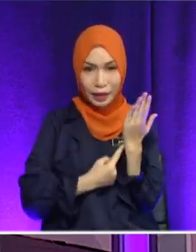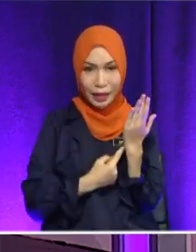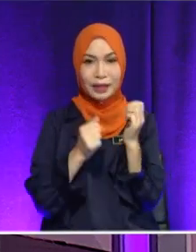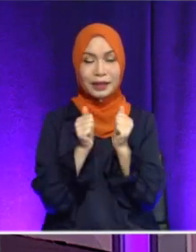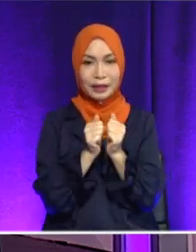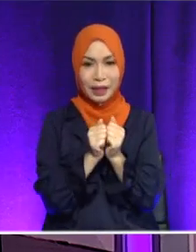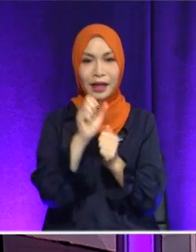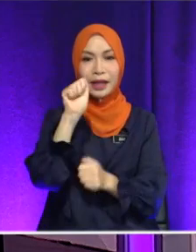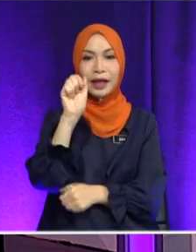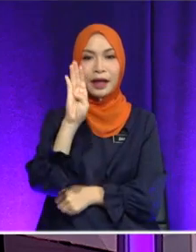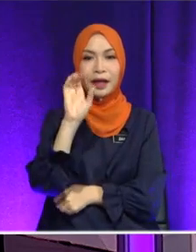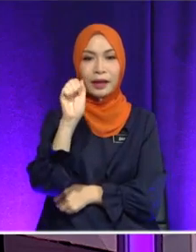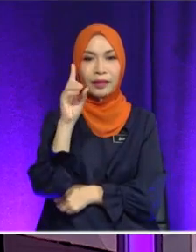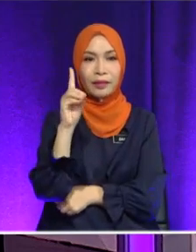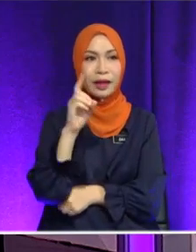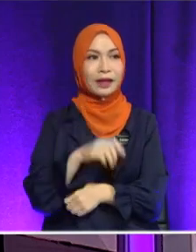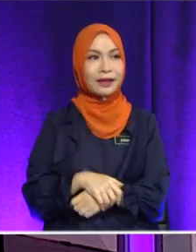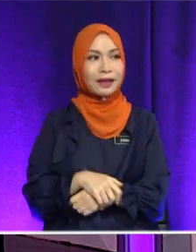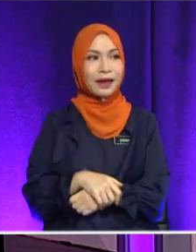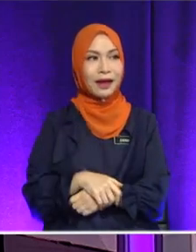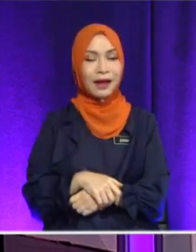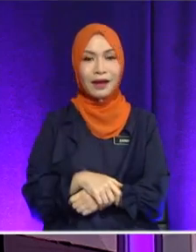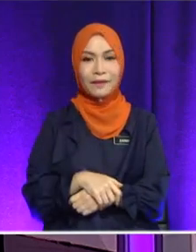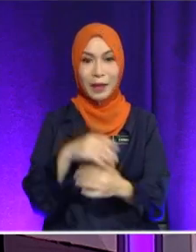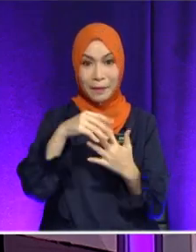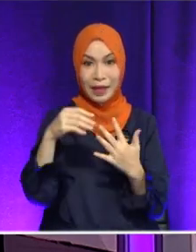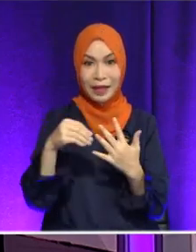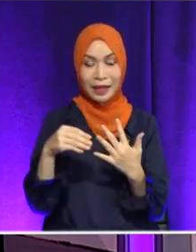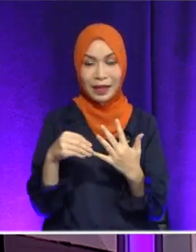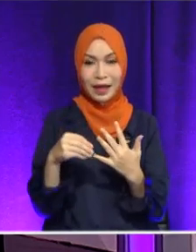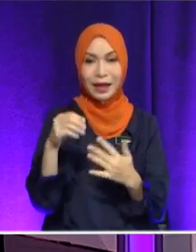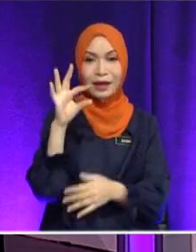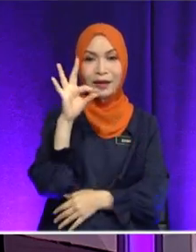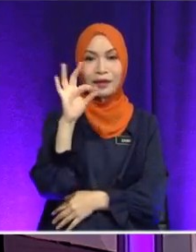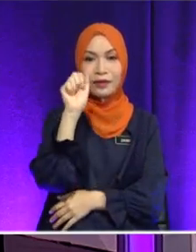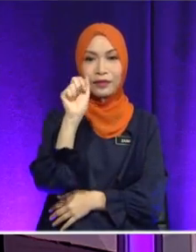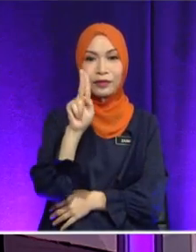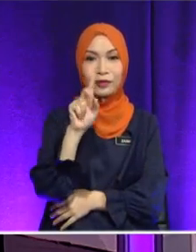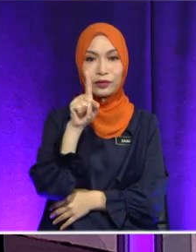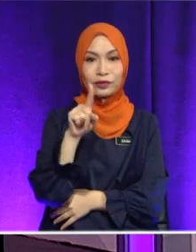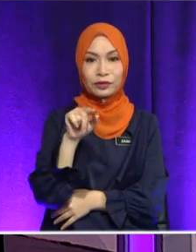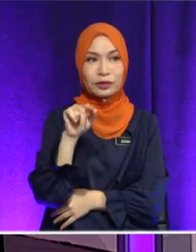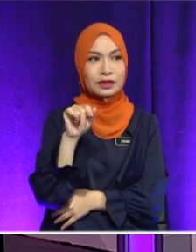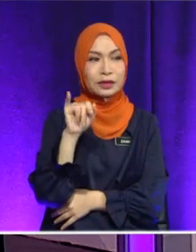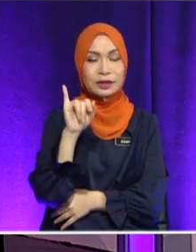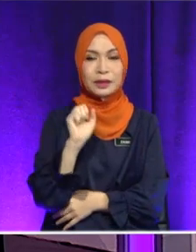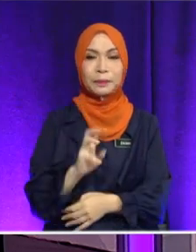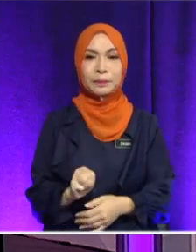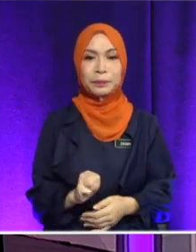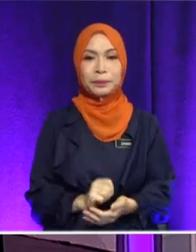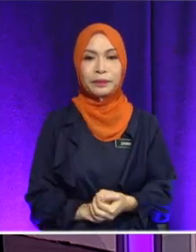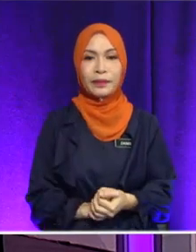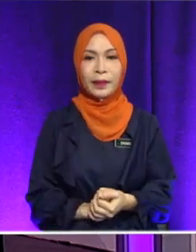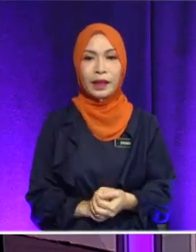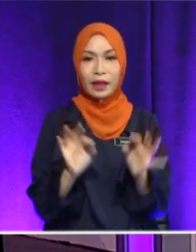abad ke aliran voicem Oke wujud tahun 1900 hingga 1910 Oke kalau kita tengok